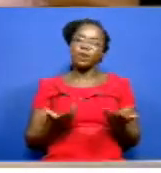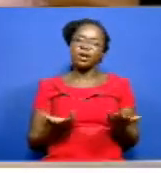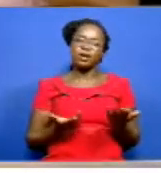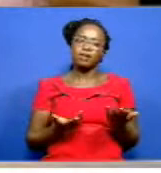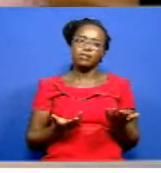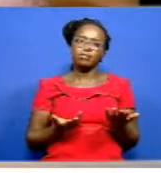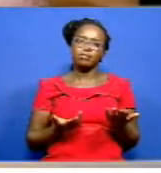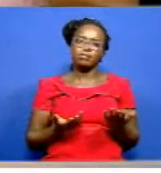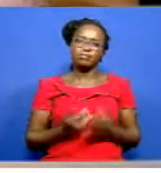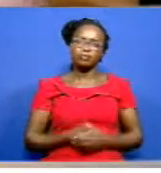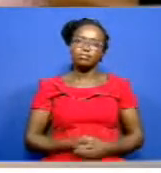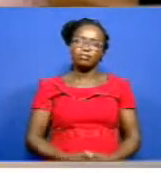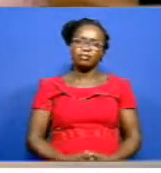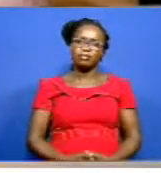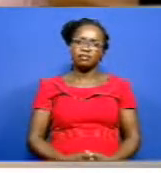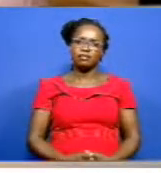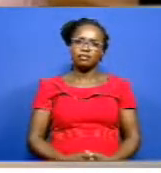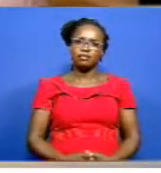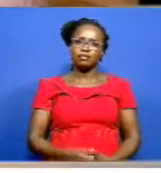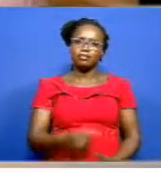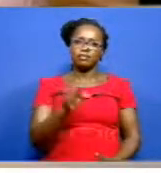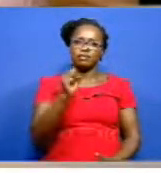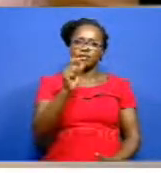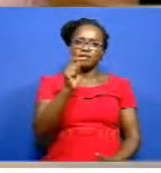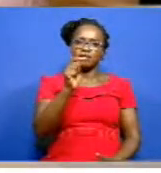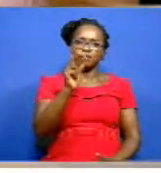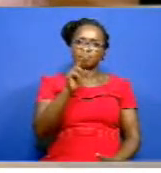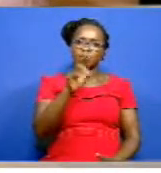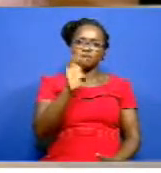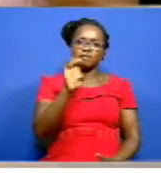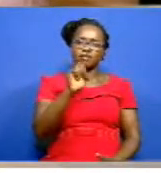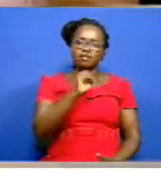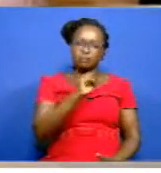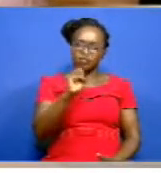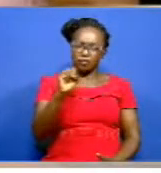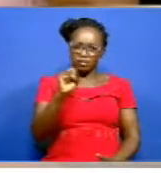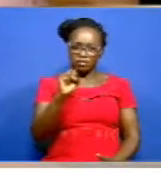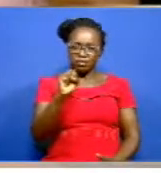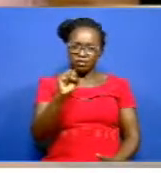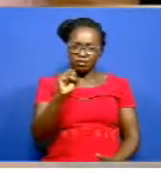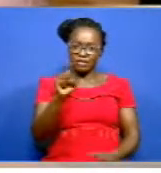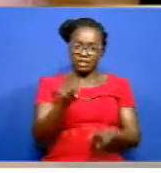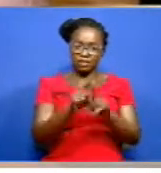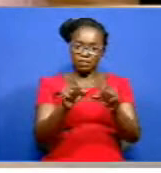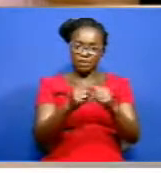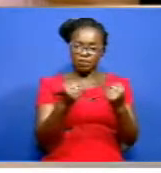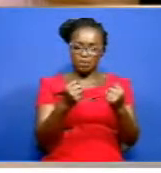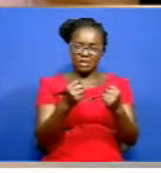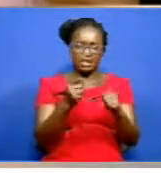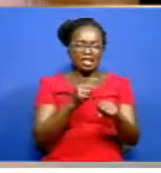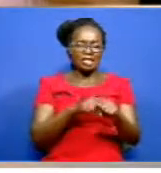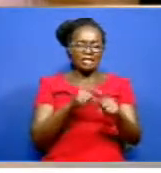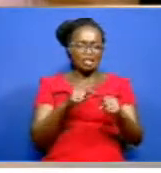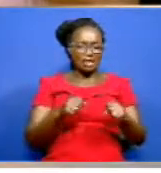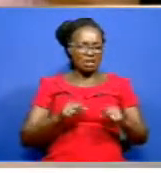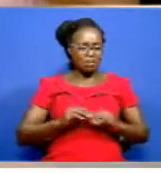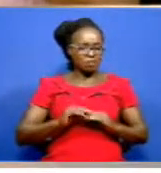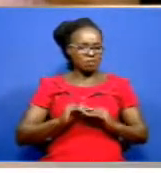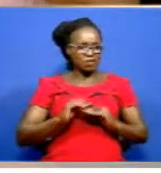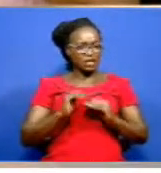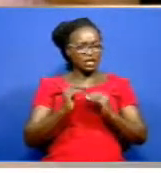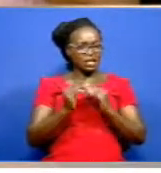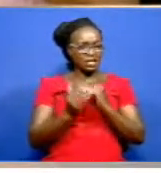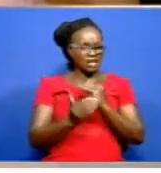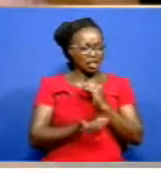na anxiety. Kuna stress pia ambayo inakuja. Stress wakati ana ujauzito, ndio pale tunasikia alikuwa na